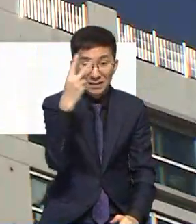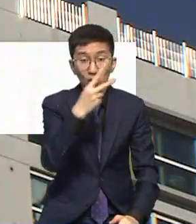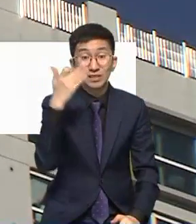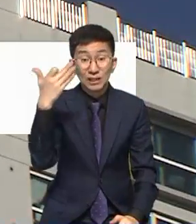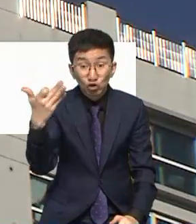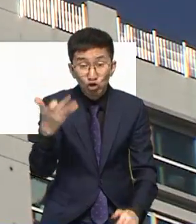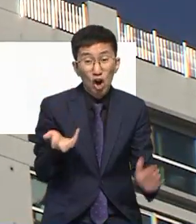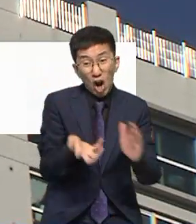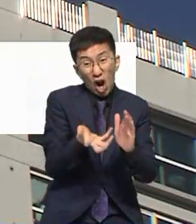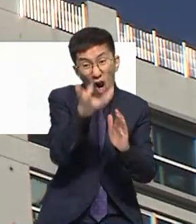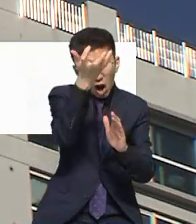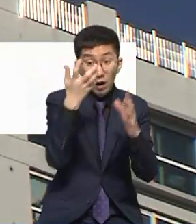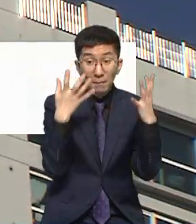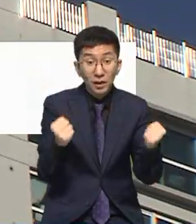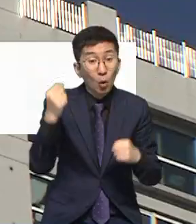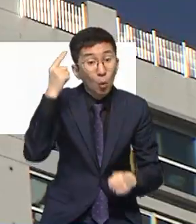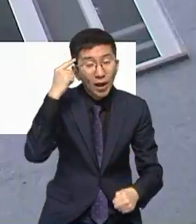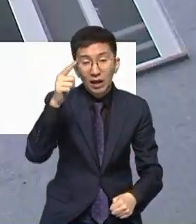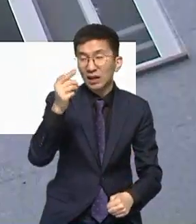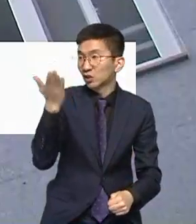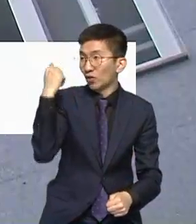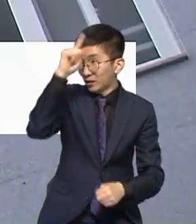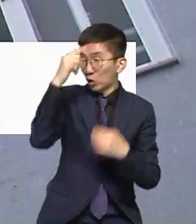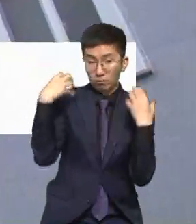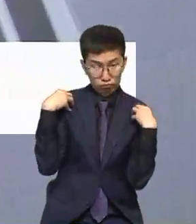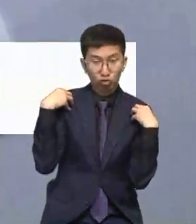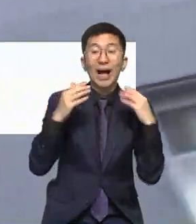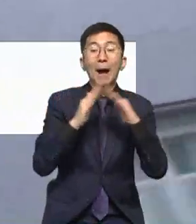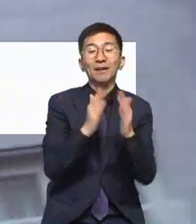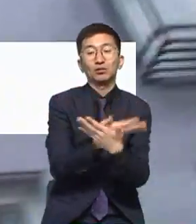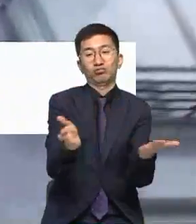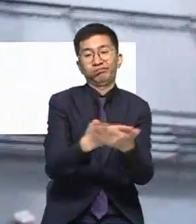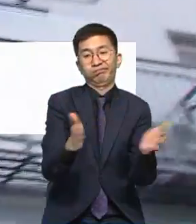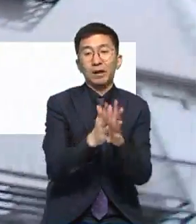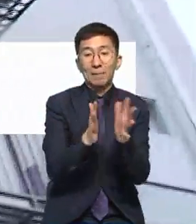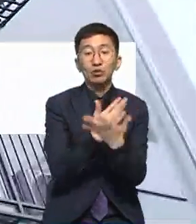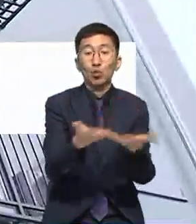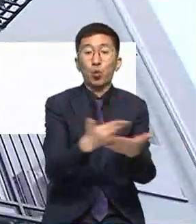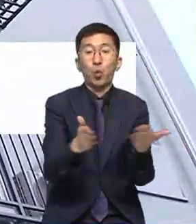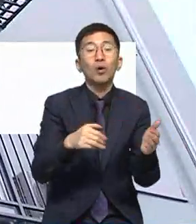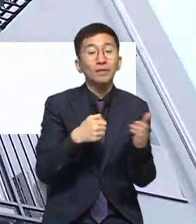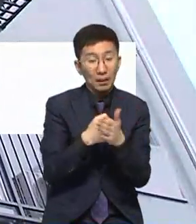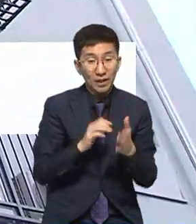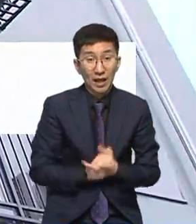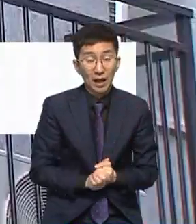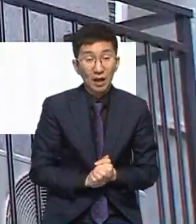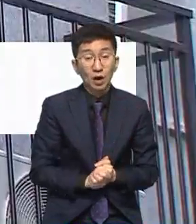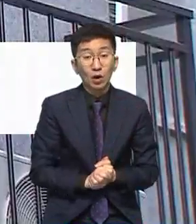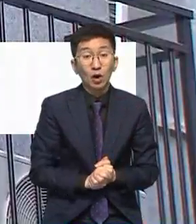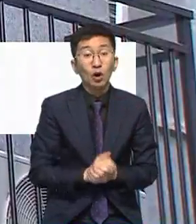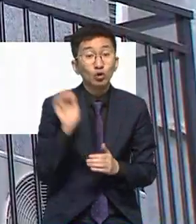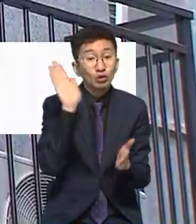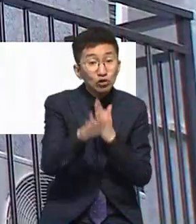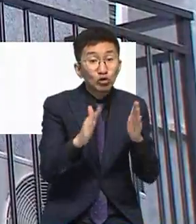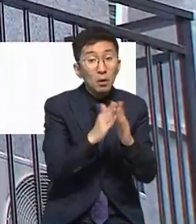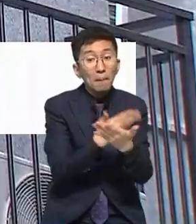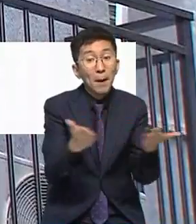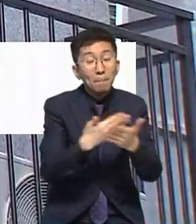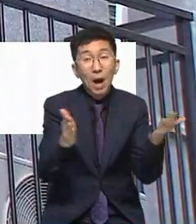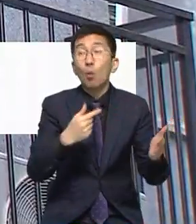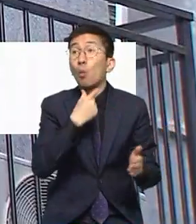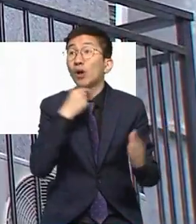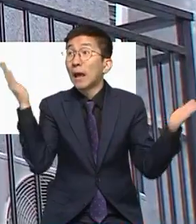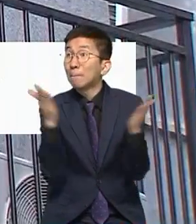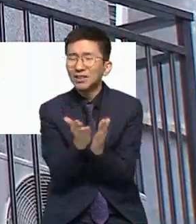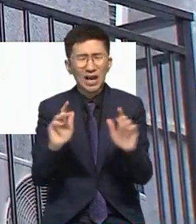늘었다는 것은 전 정부의 입주 물량입니다. 그리고 이후에 공급량이 늘어난 것은 수요자가 원하는 주택 형태가 아니고